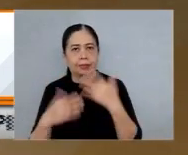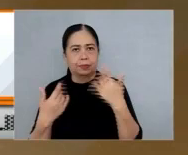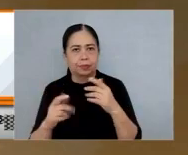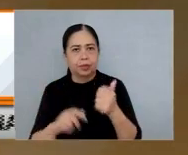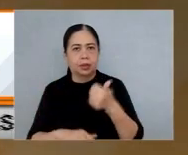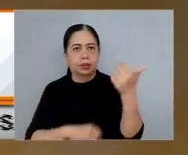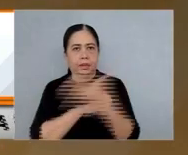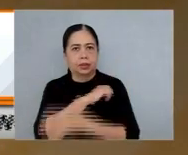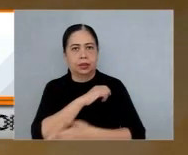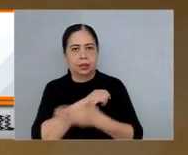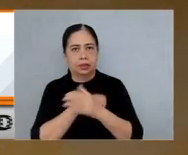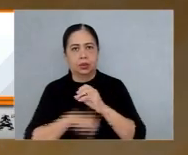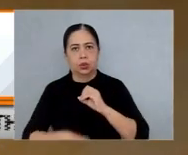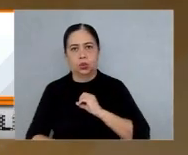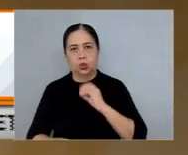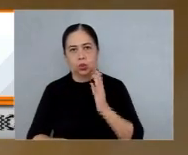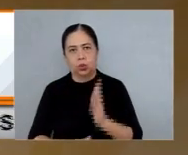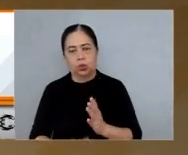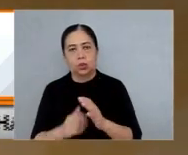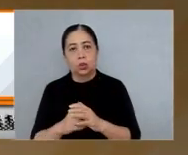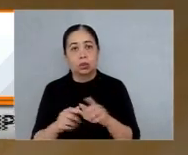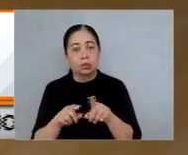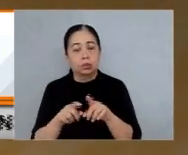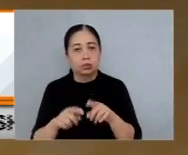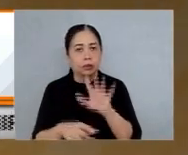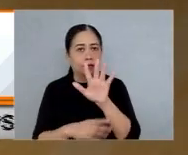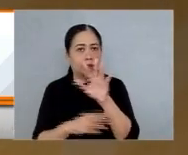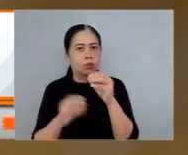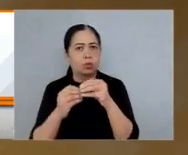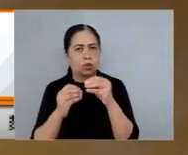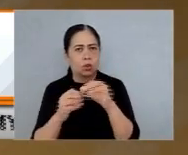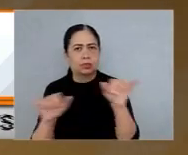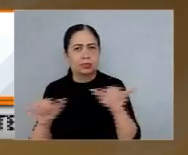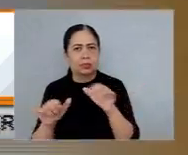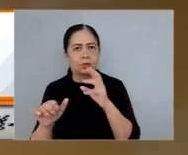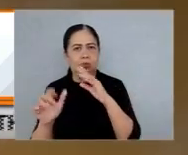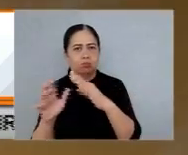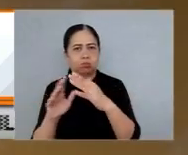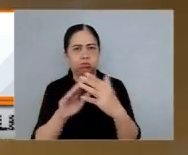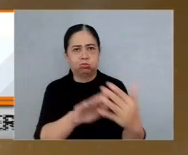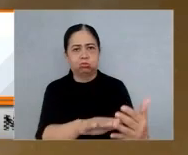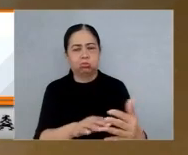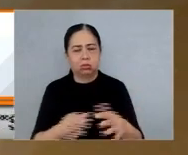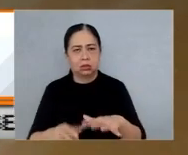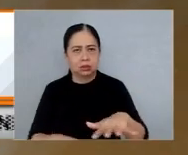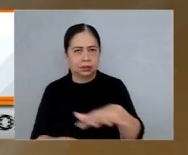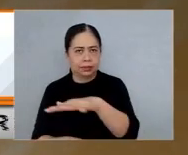bansa ang may-ari bukod diyan limang bahay pa ang tinangay ng tubig sa lugar